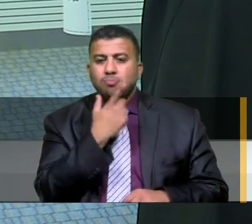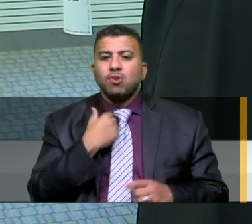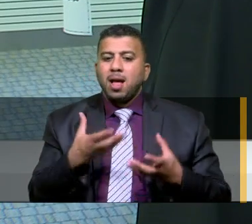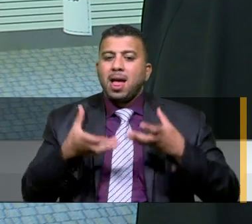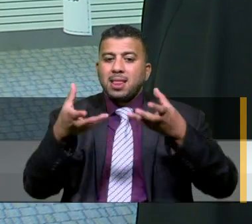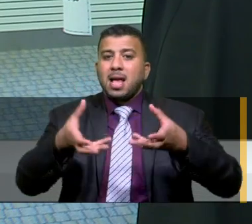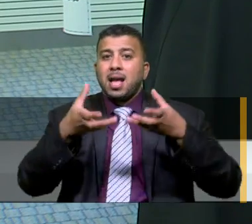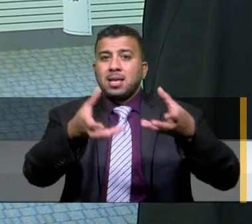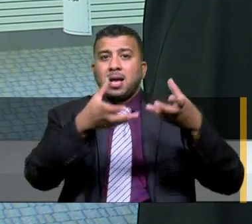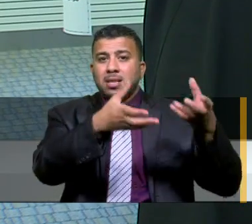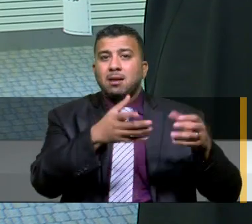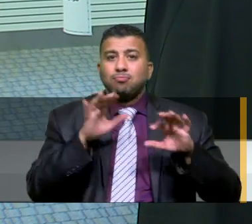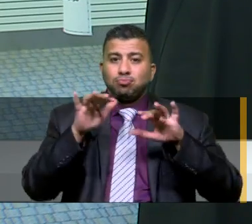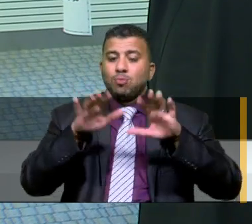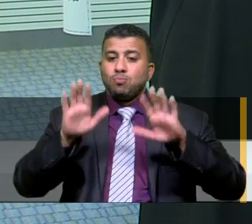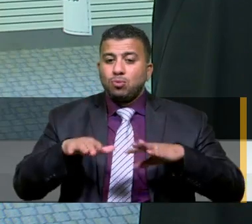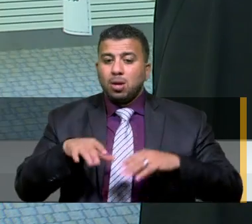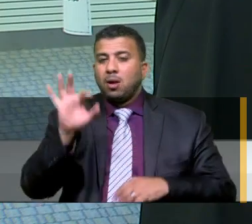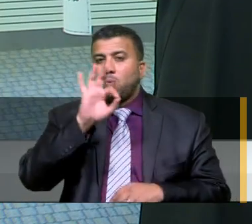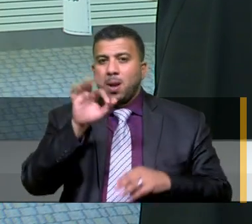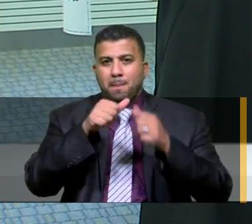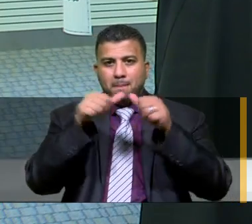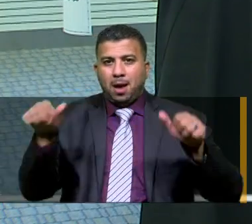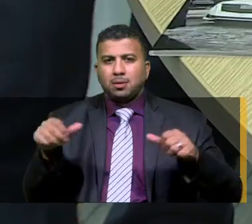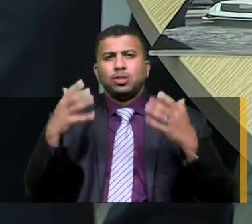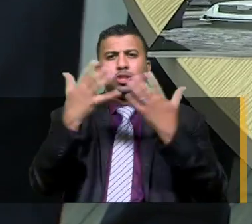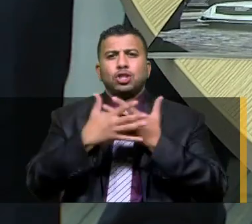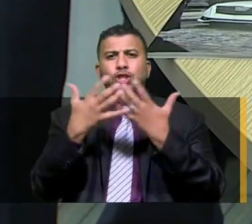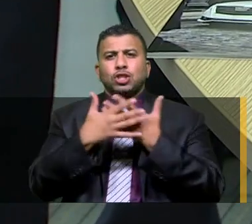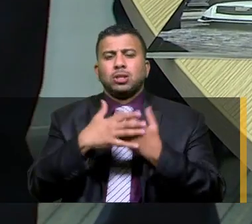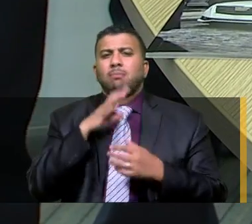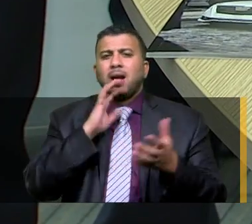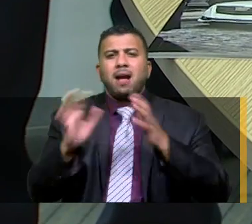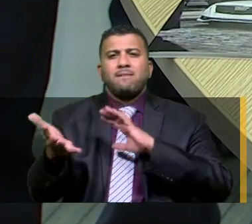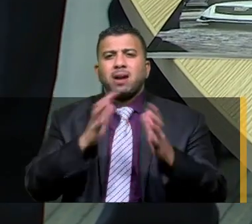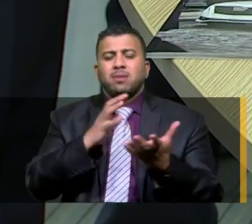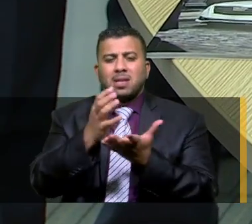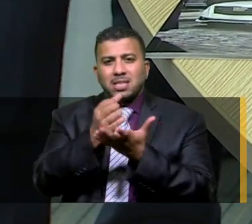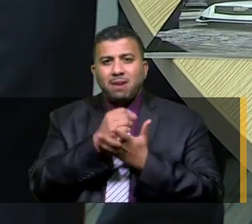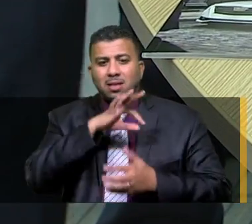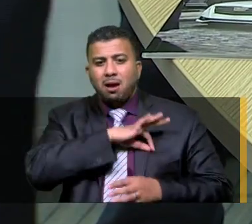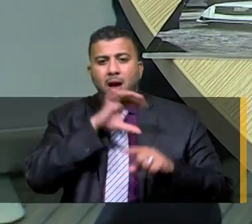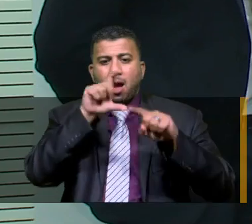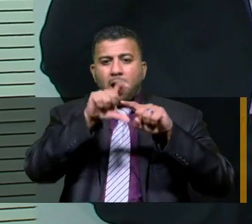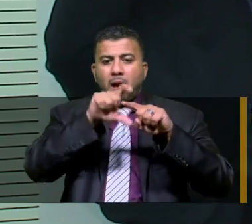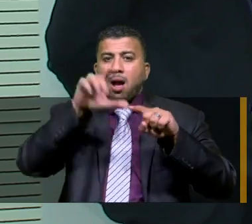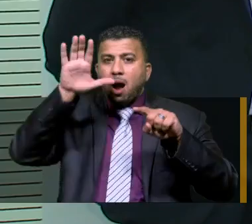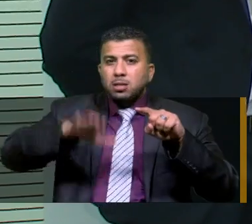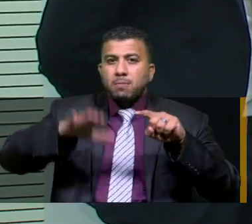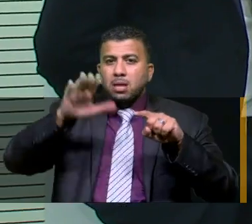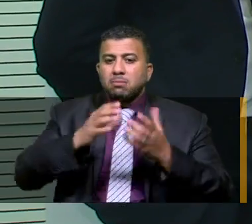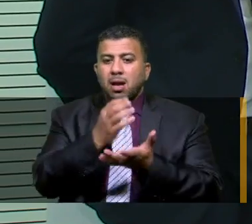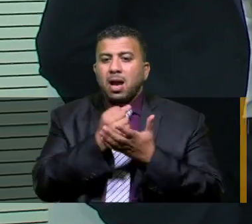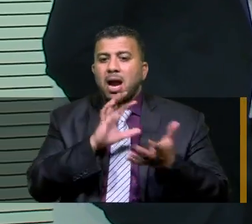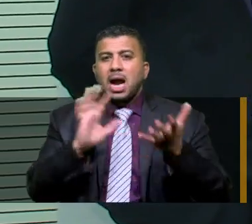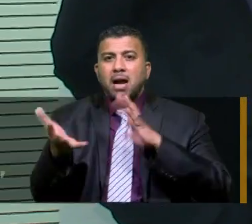وهدايا قيمة للجمهور المتواجد في المعرض. وعرضت الشركات كيفية الاستفادة من هذه الخصومات لدى المستفيدين